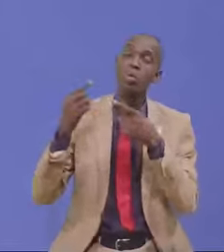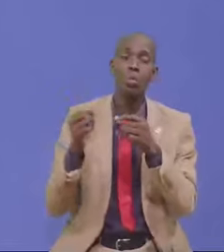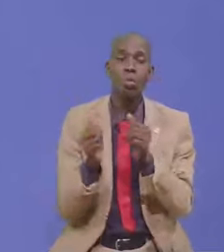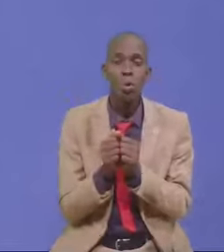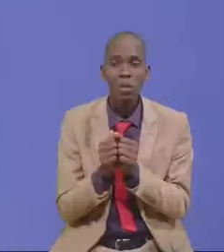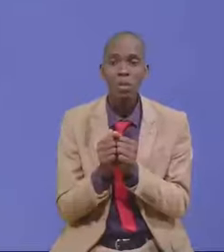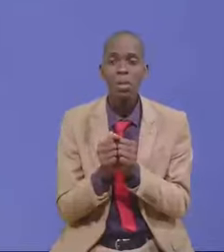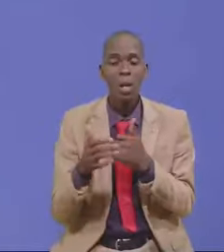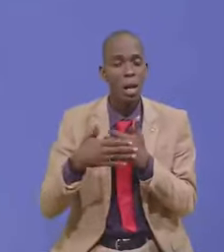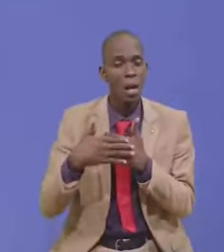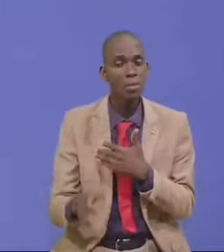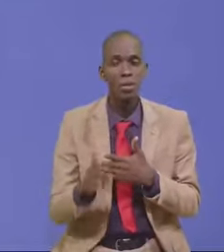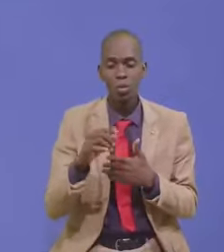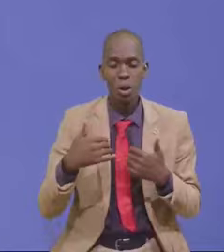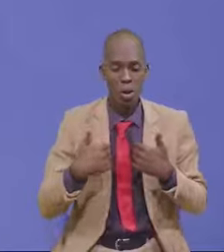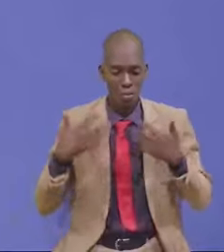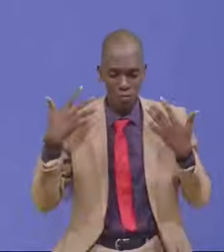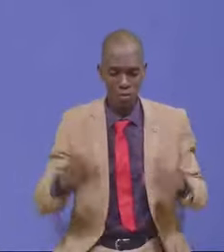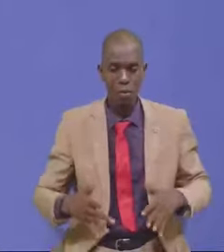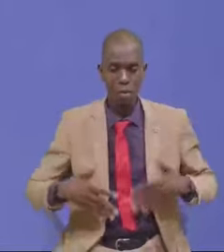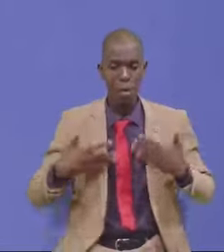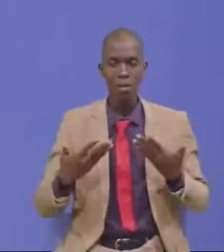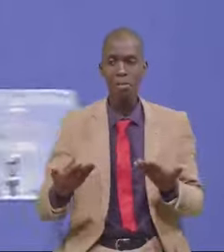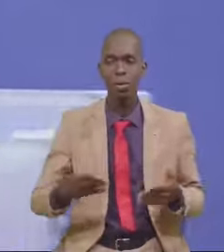après que tu auras tout fini sur la terre,